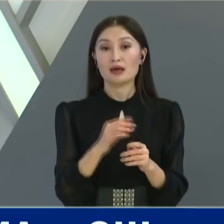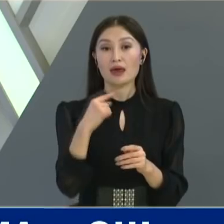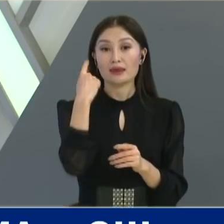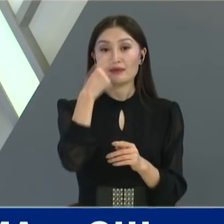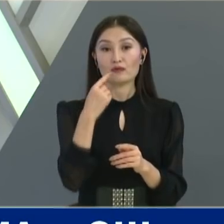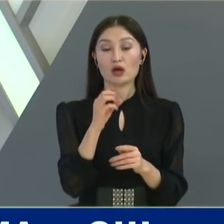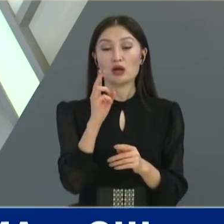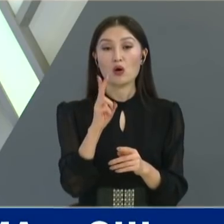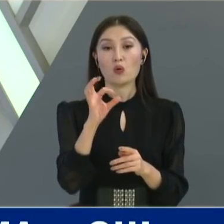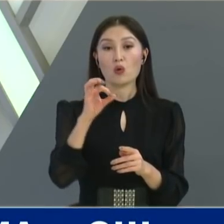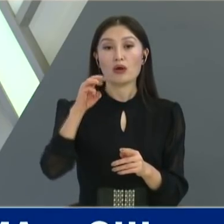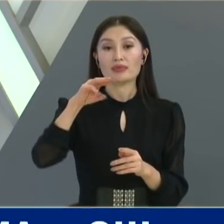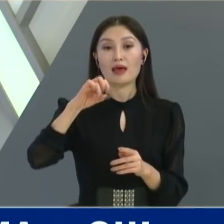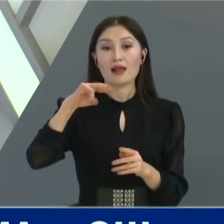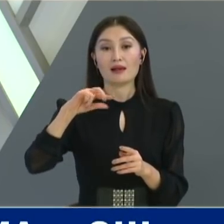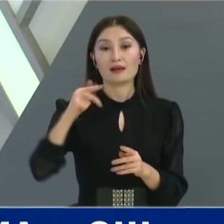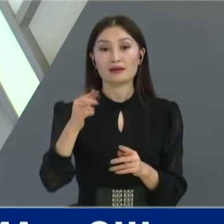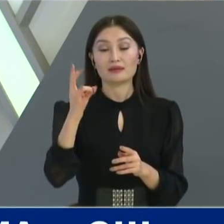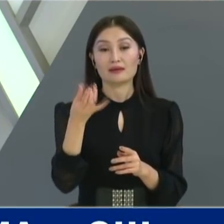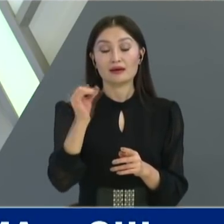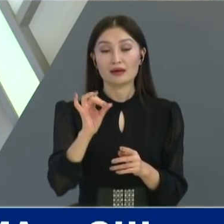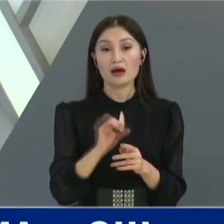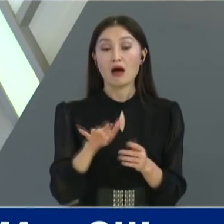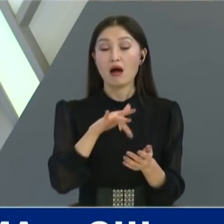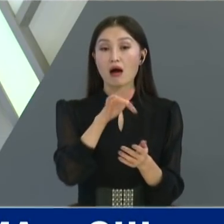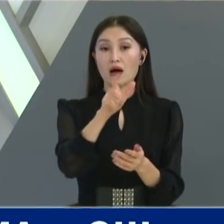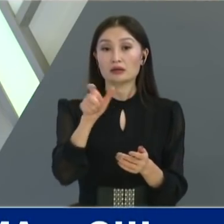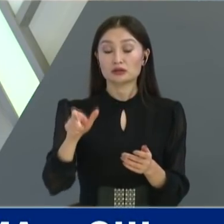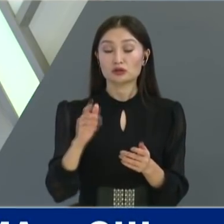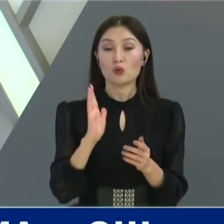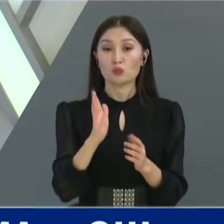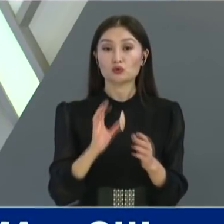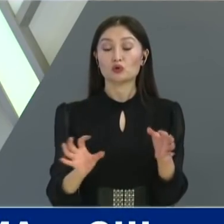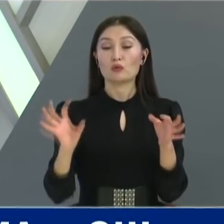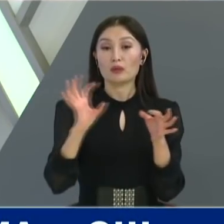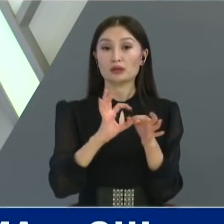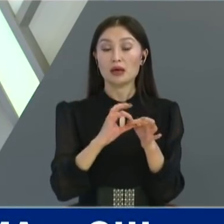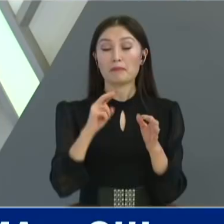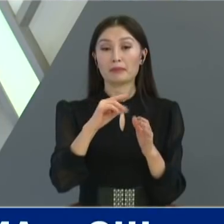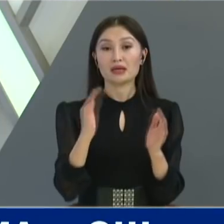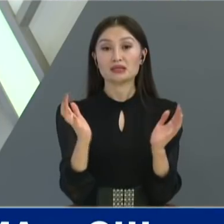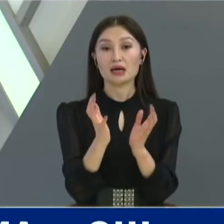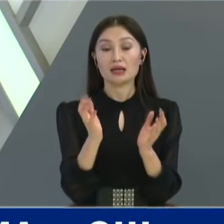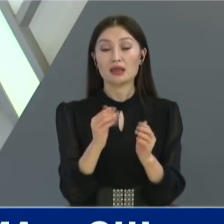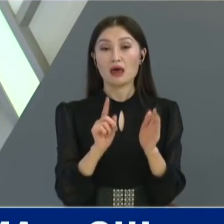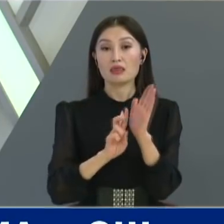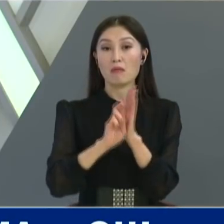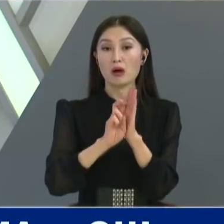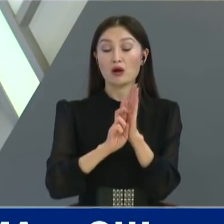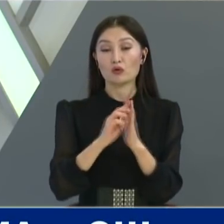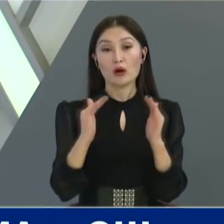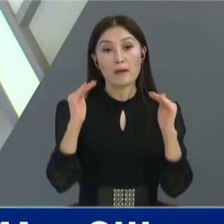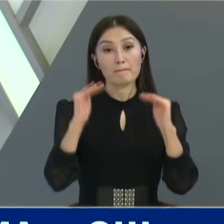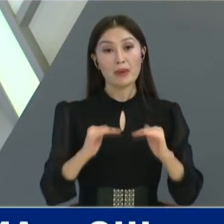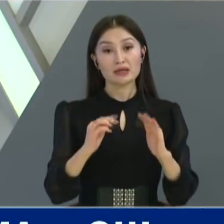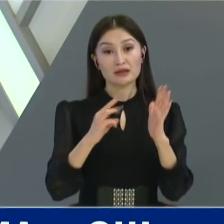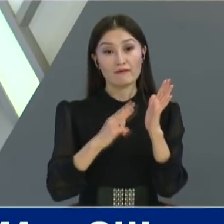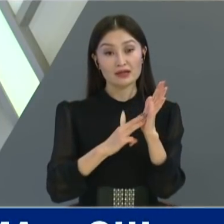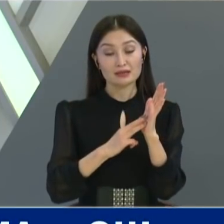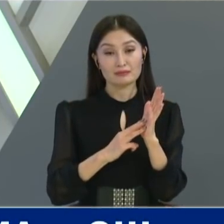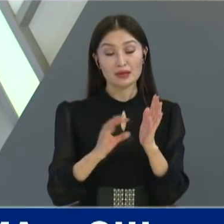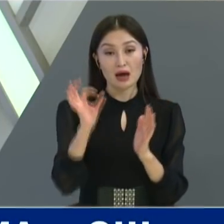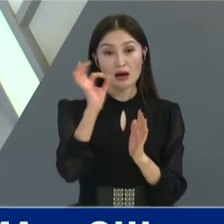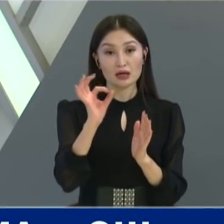индивидуальные котельные. Горожане будут подключены к отоплению при сохранении температуры меньше 8 градусов в течение 5